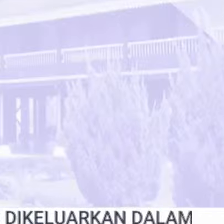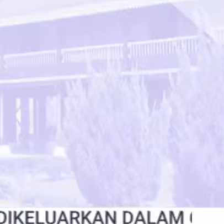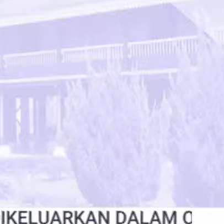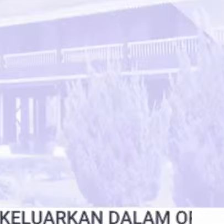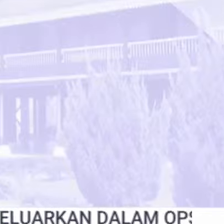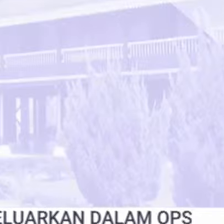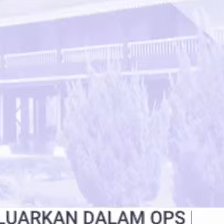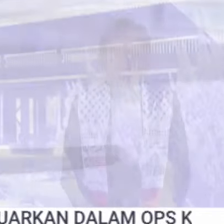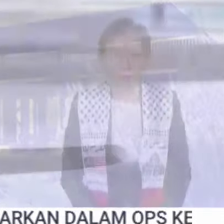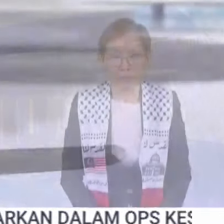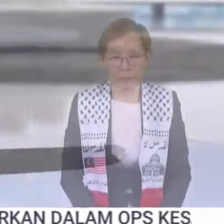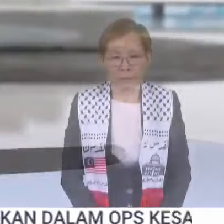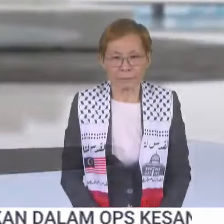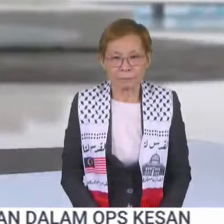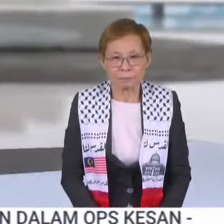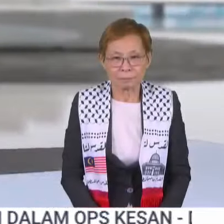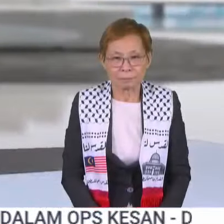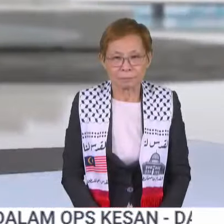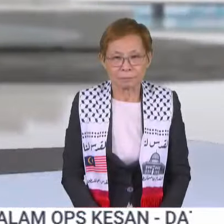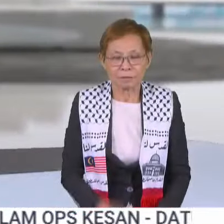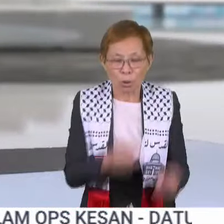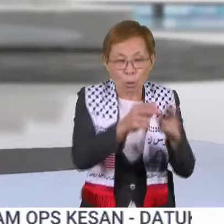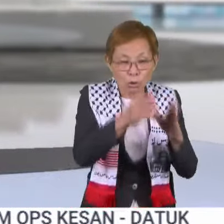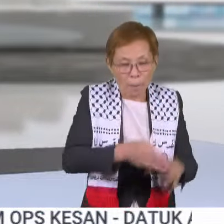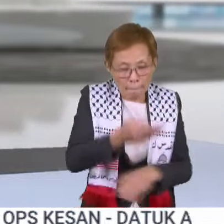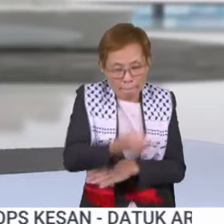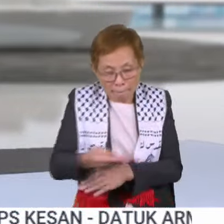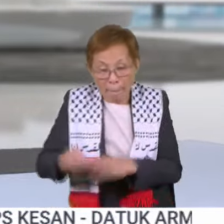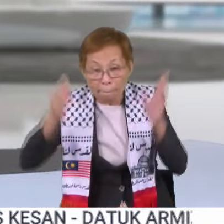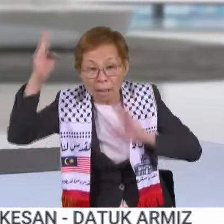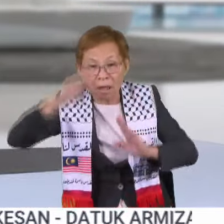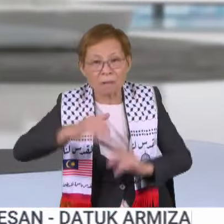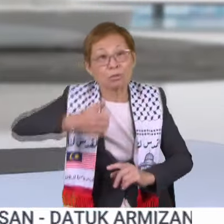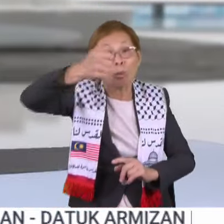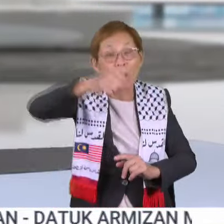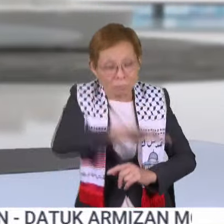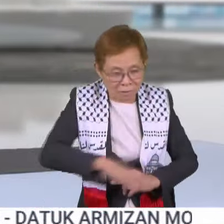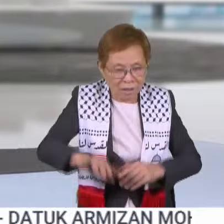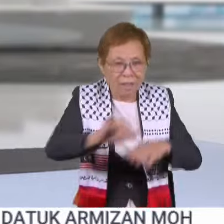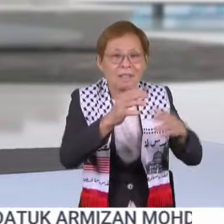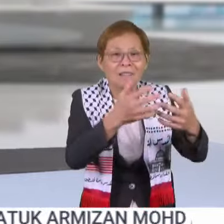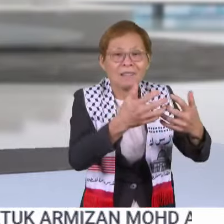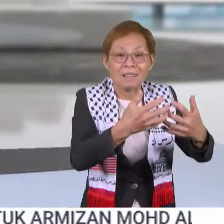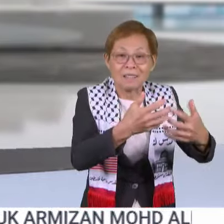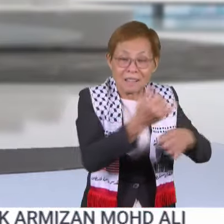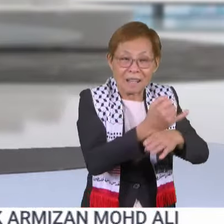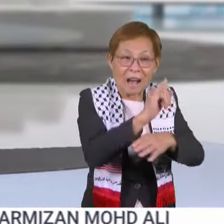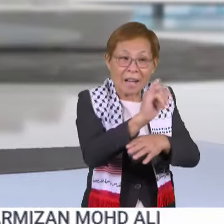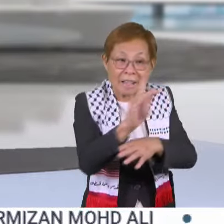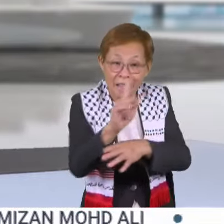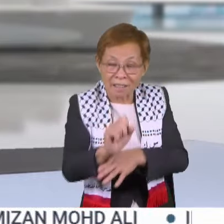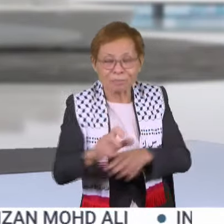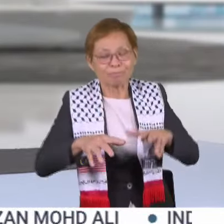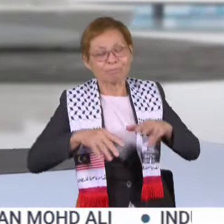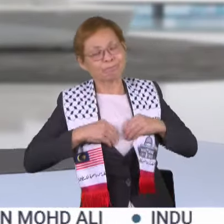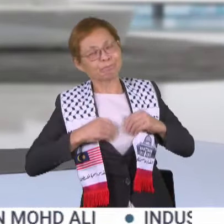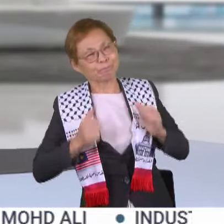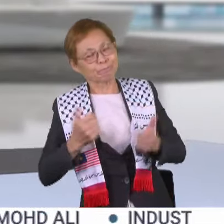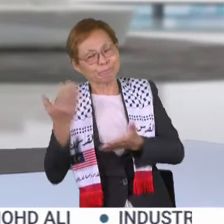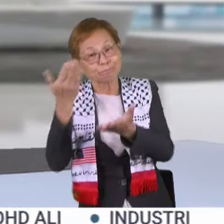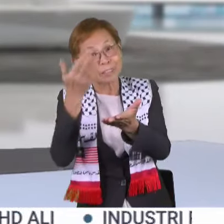Australia Usahawan produk tempatan terutamanya dalam kalangan industri kecil sederhana IKS menyambut baik